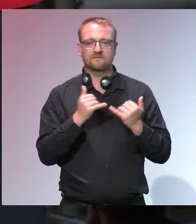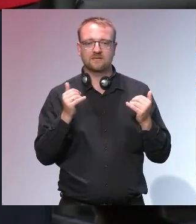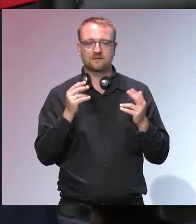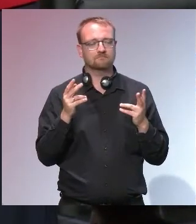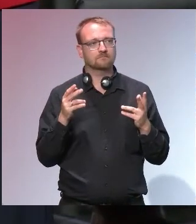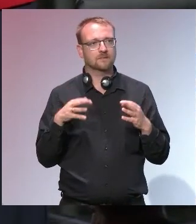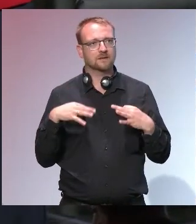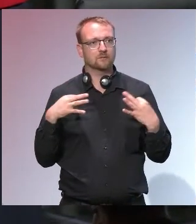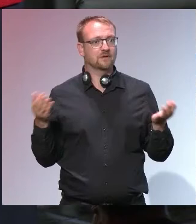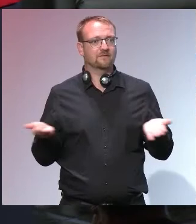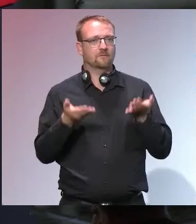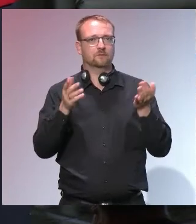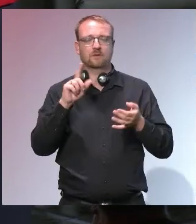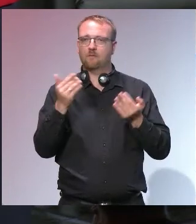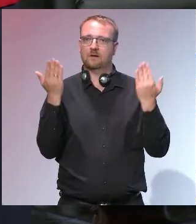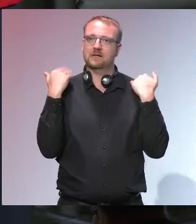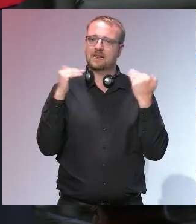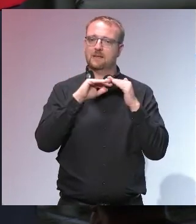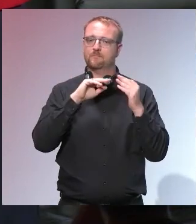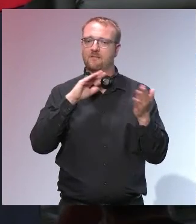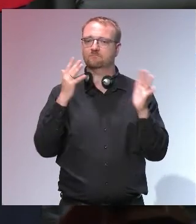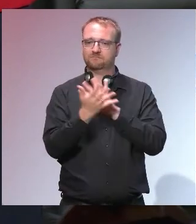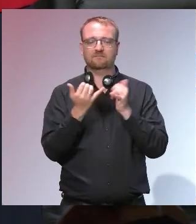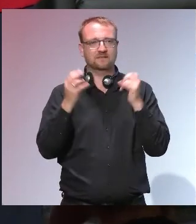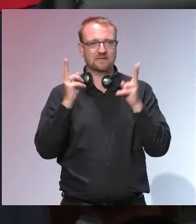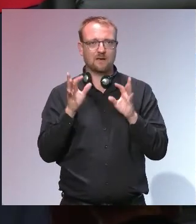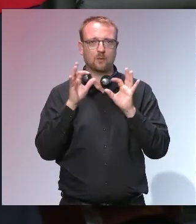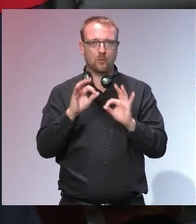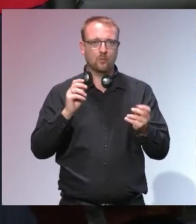Gesundheitsförderung und erst recht nicht den Klimawandel gut in den Griff bekommen.